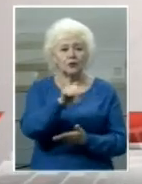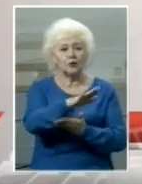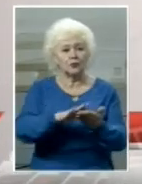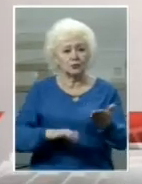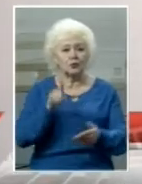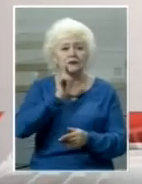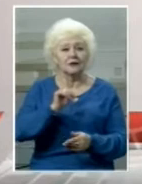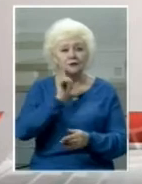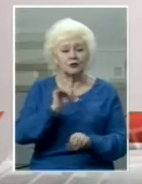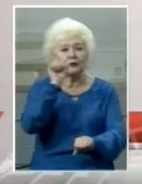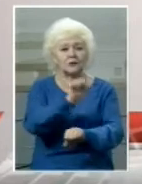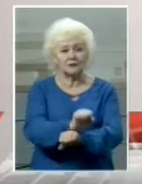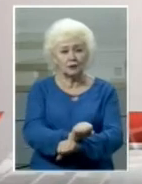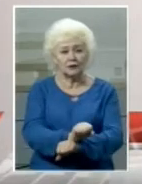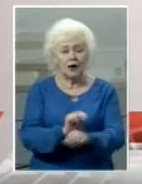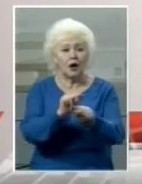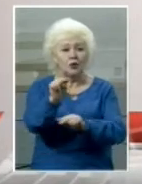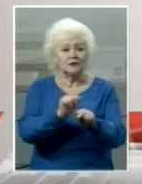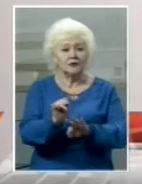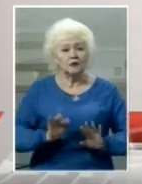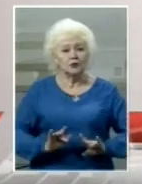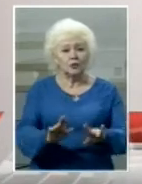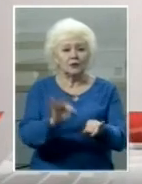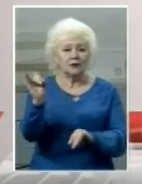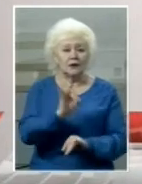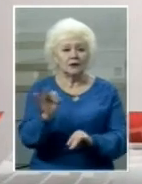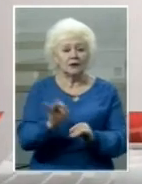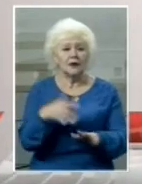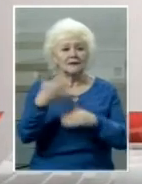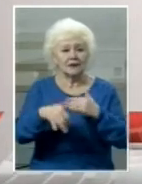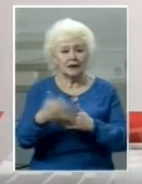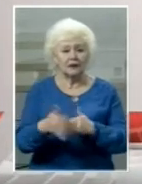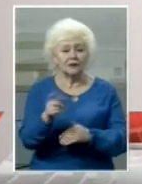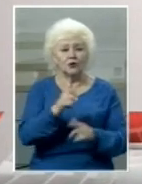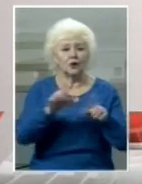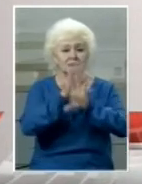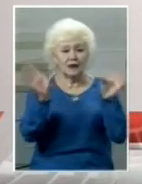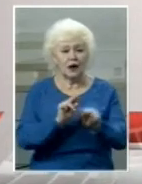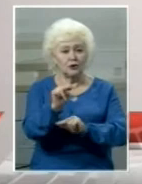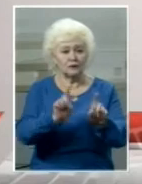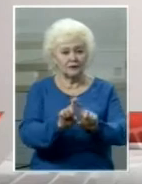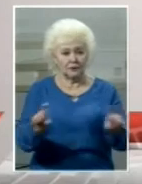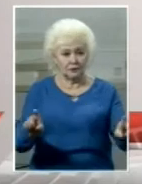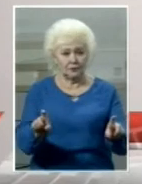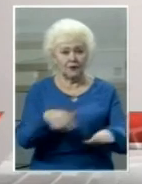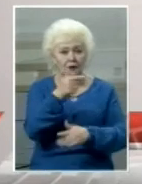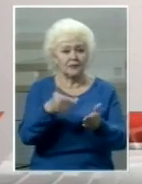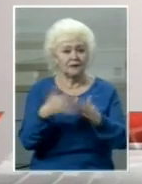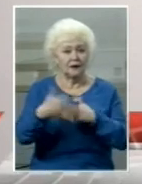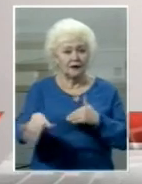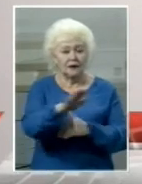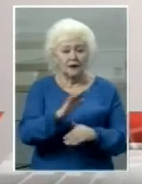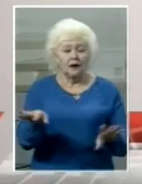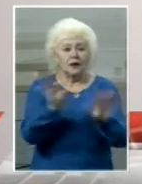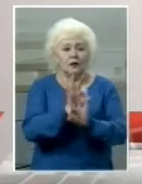продовження тимчасового призупинення освітнього процесу в закладах середньої загальної освіти міста Херсона.